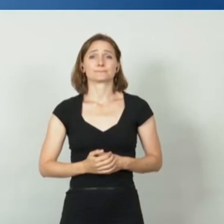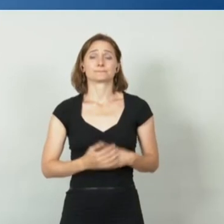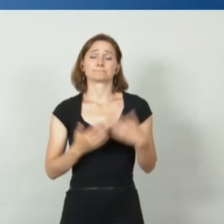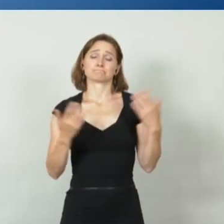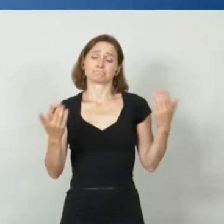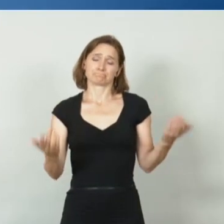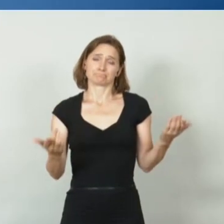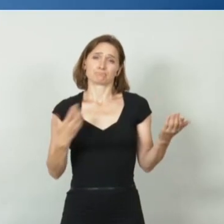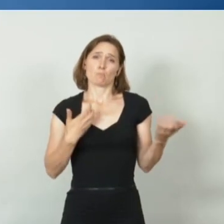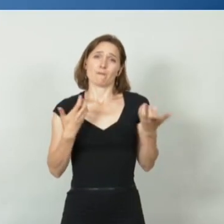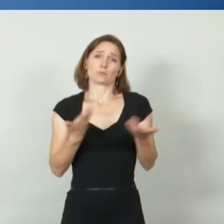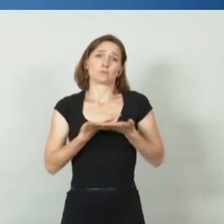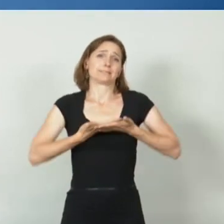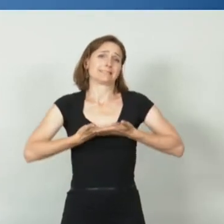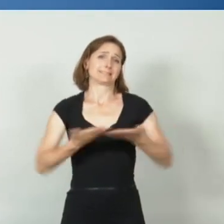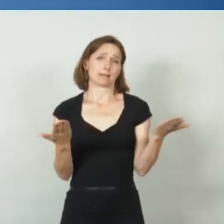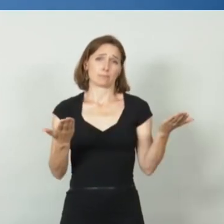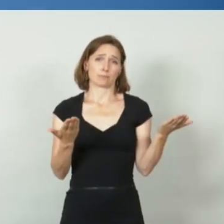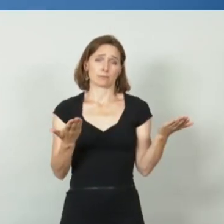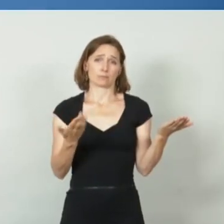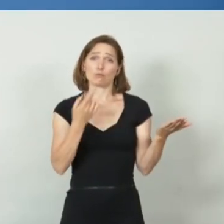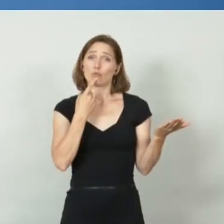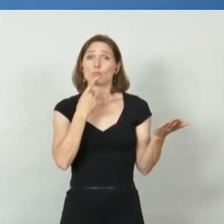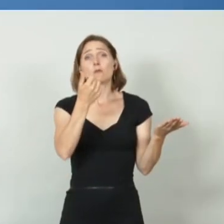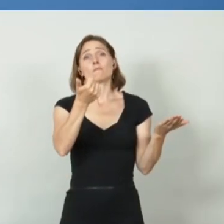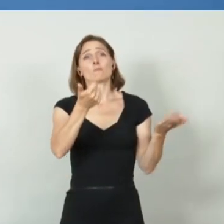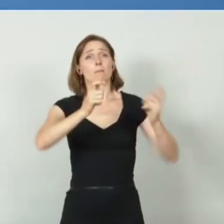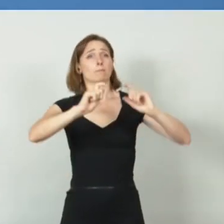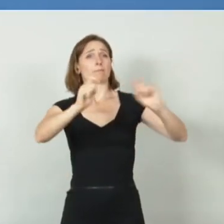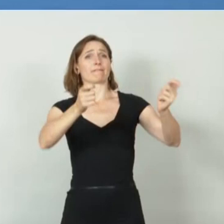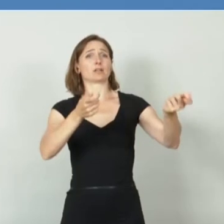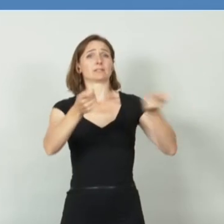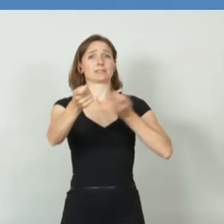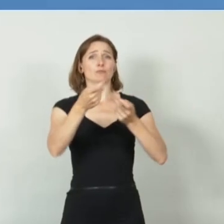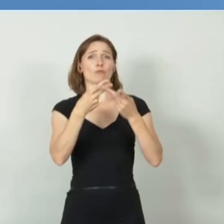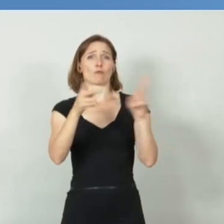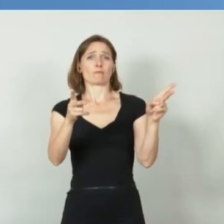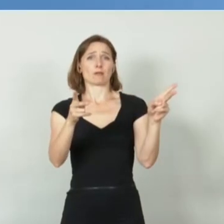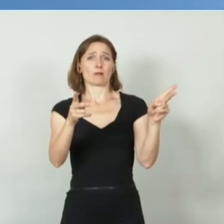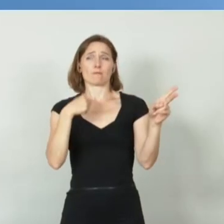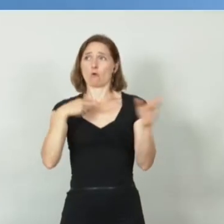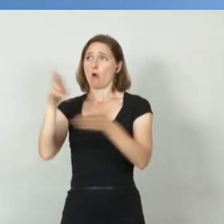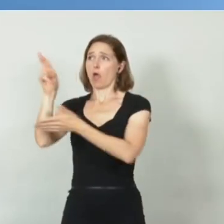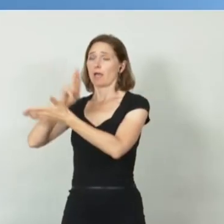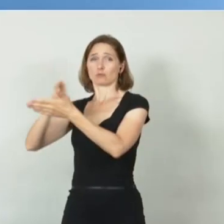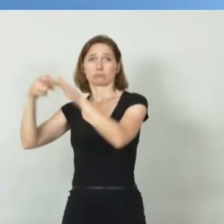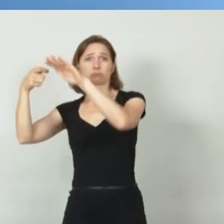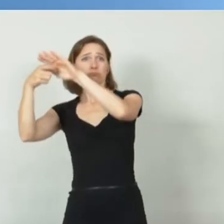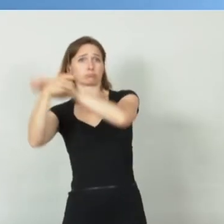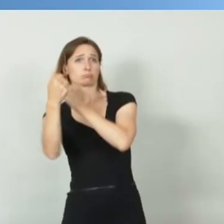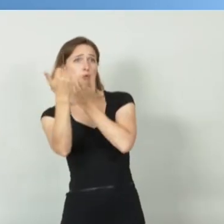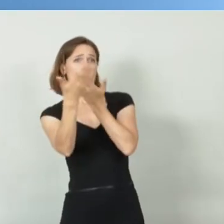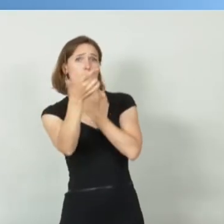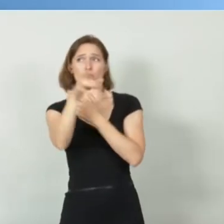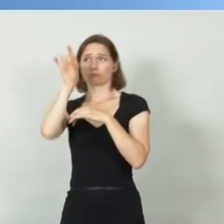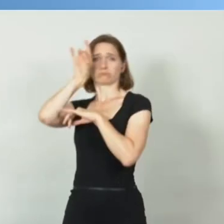simple depuis que vous gérez la ville vous refusez l'aide financière de la région quand elle vous est quand elle vous est